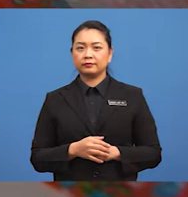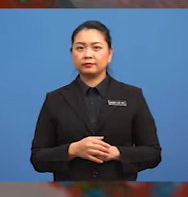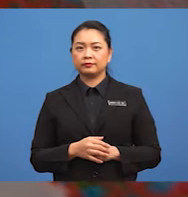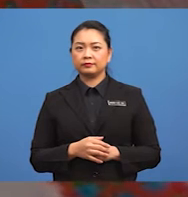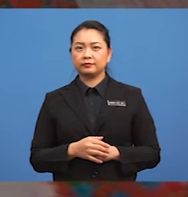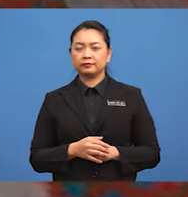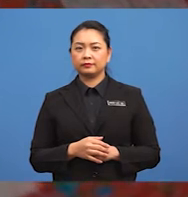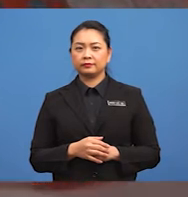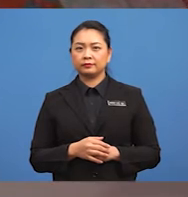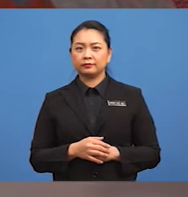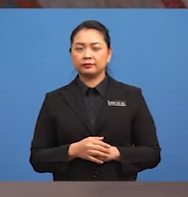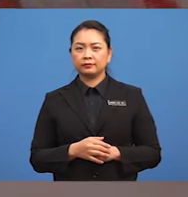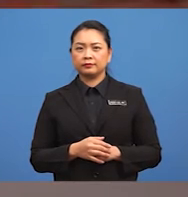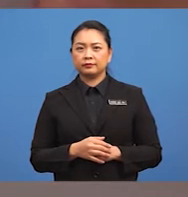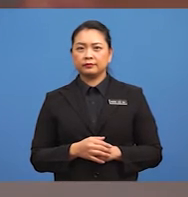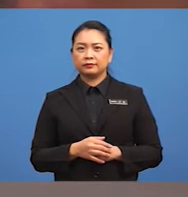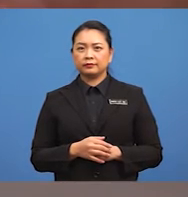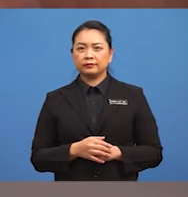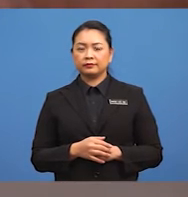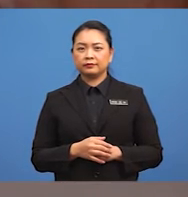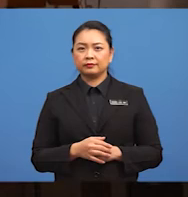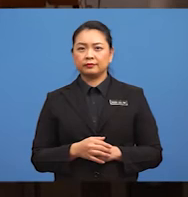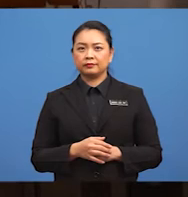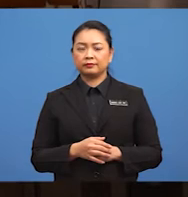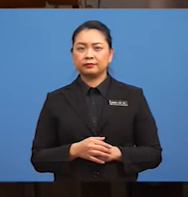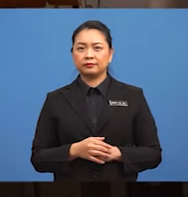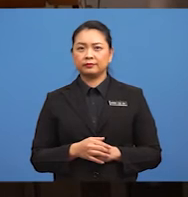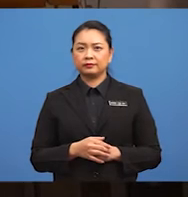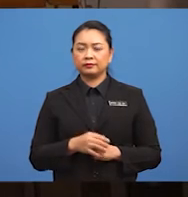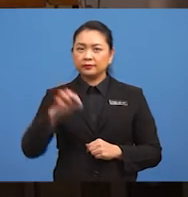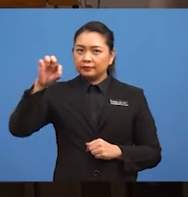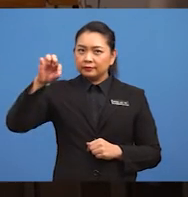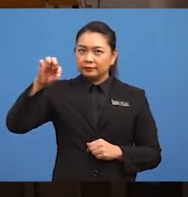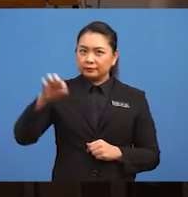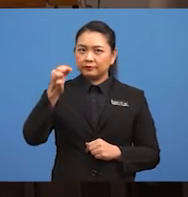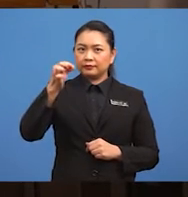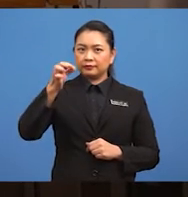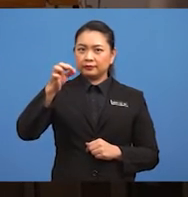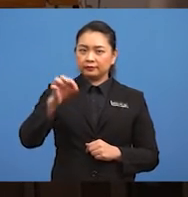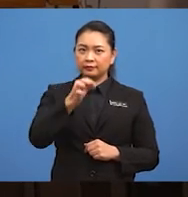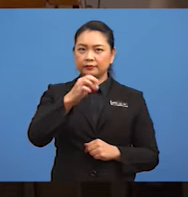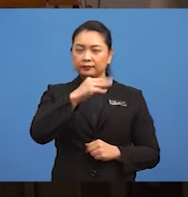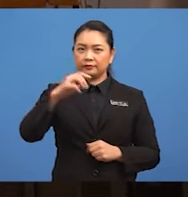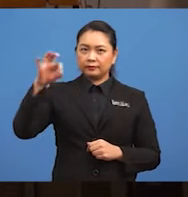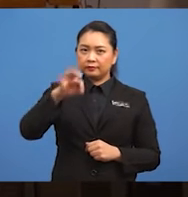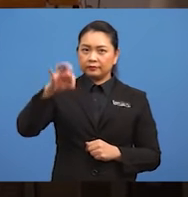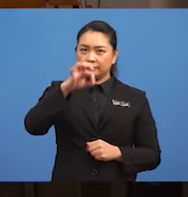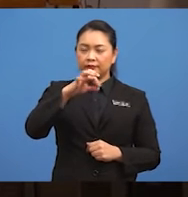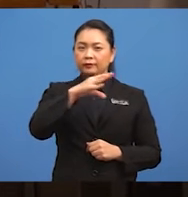Temukan garisan pemadan, kemudian peniti jeludur dan jahit mesin.